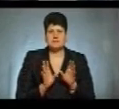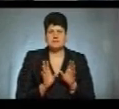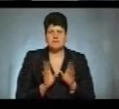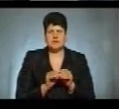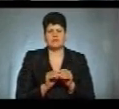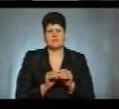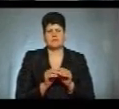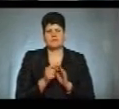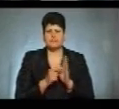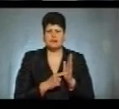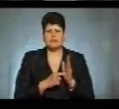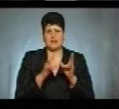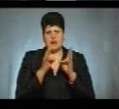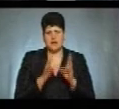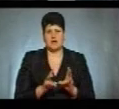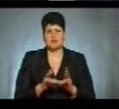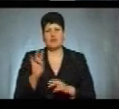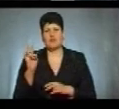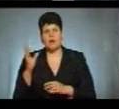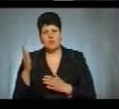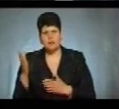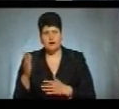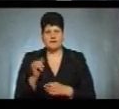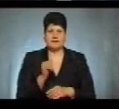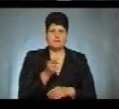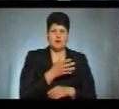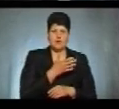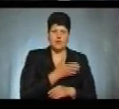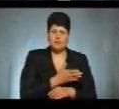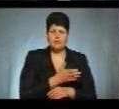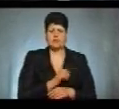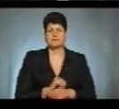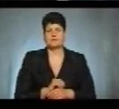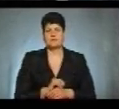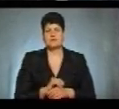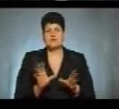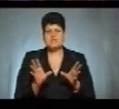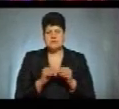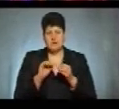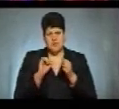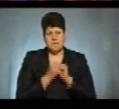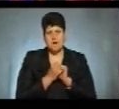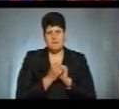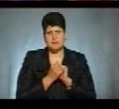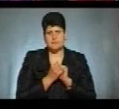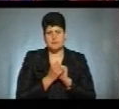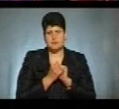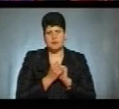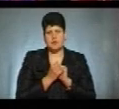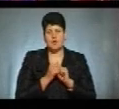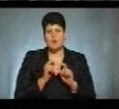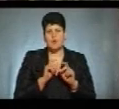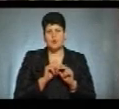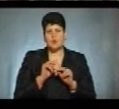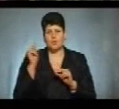спільна трагедія. Тому і в Миколаєві, і в Тернополі це спільна пам'ять. Курсанти Тернопільського